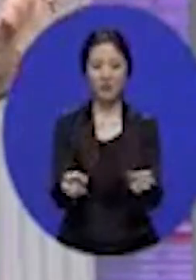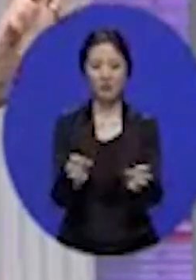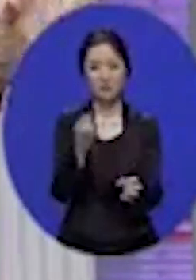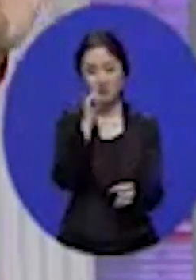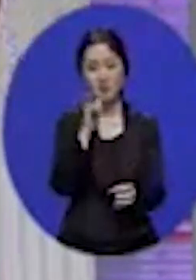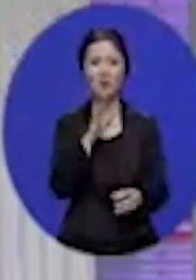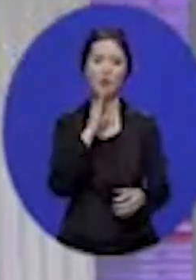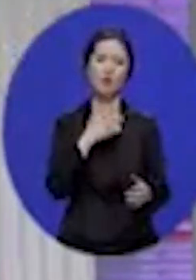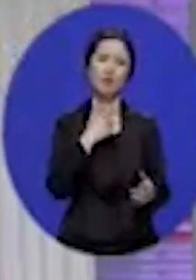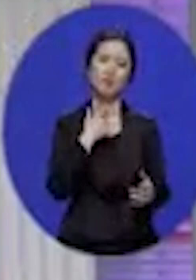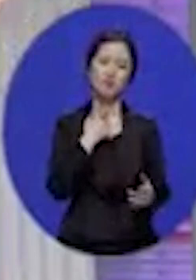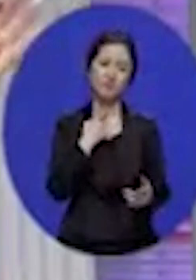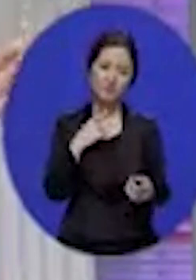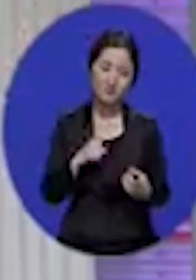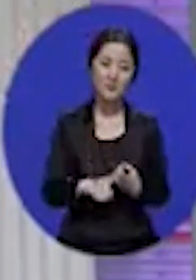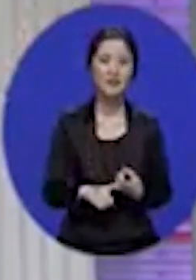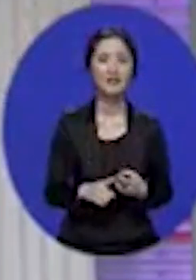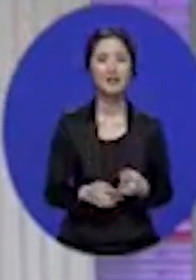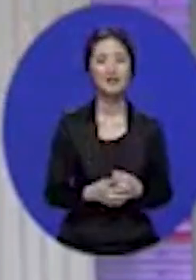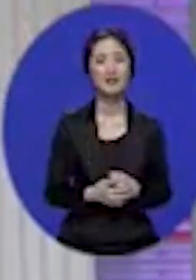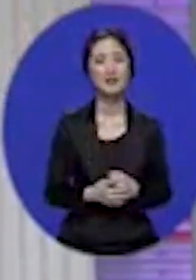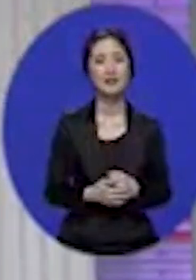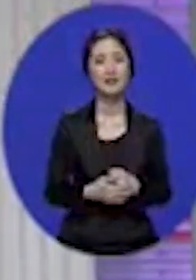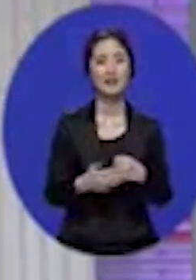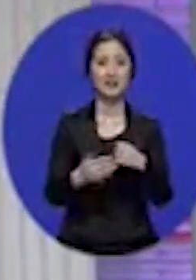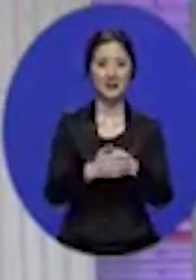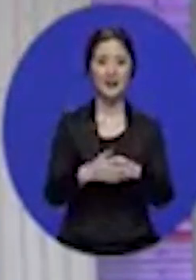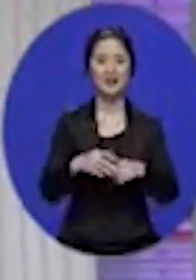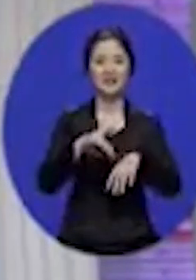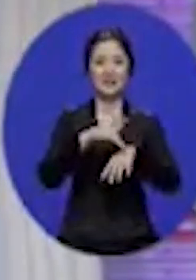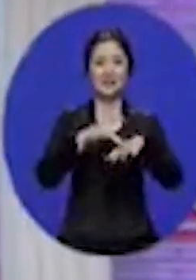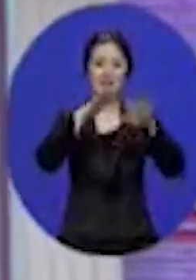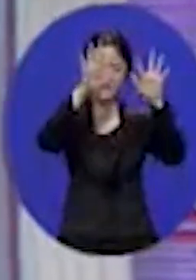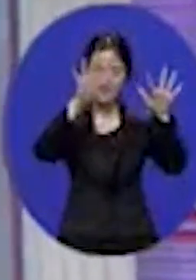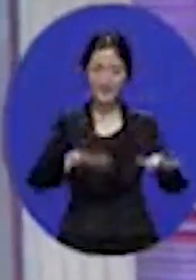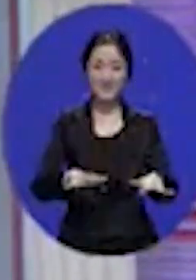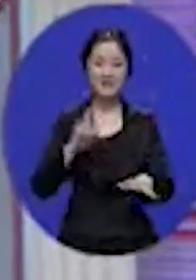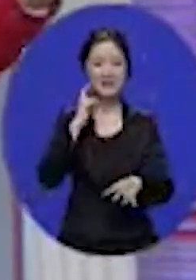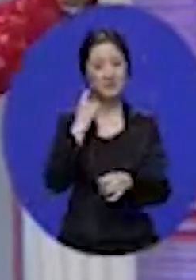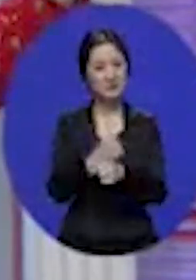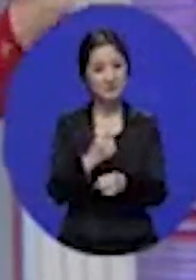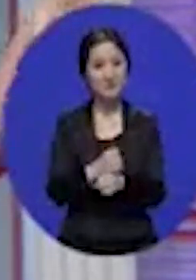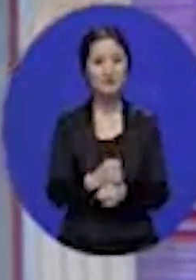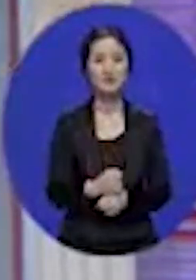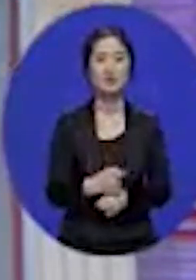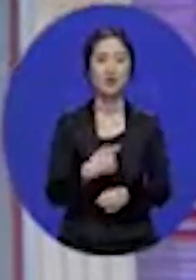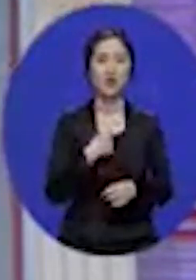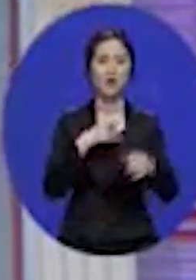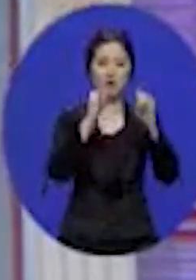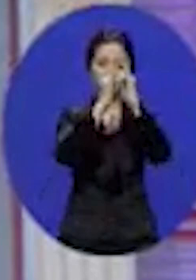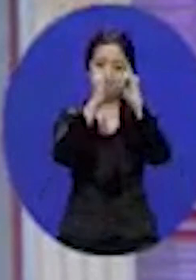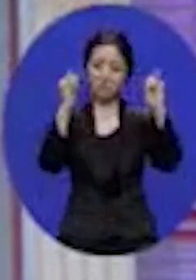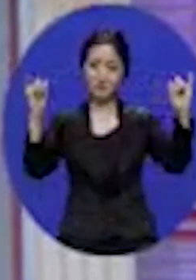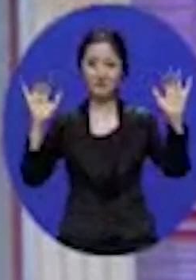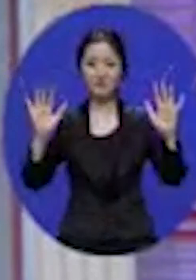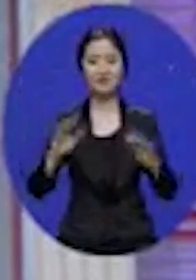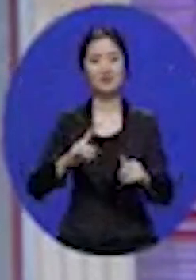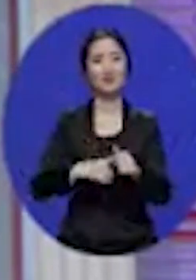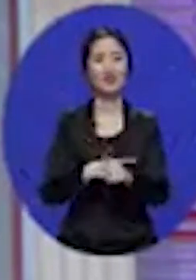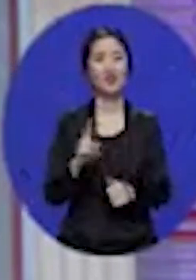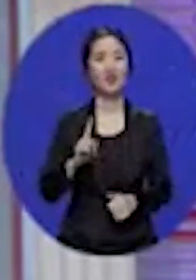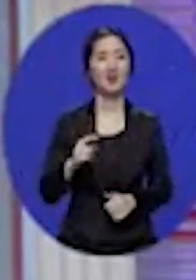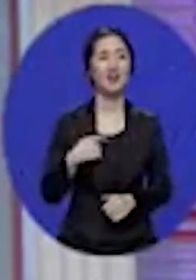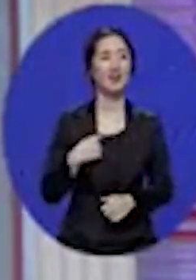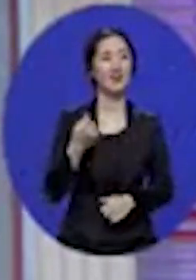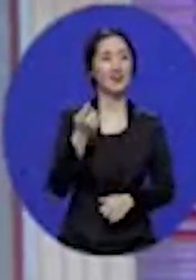있고 그래서 커튼 예쁜 거 달고 뭐 침대 커버도 하고 옷장에만 쫙 옷도 이렇게 다려서 놓고 그러니까 막 CF 속에 막